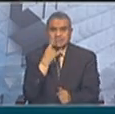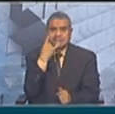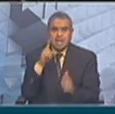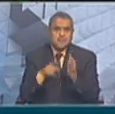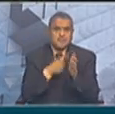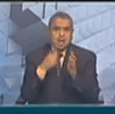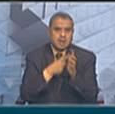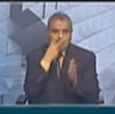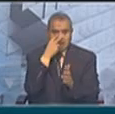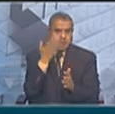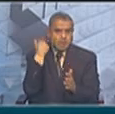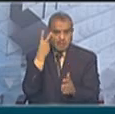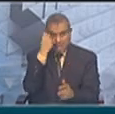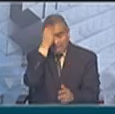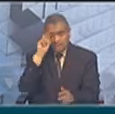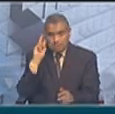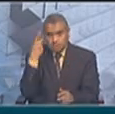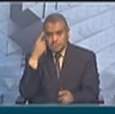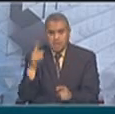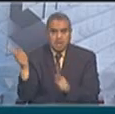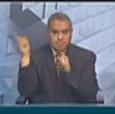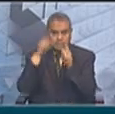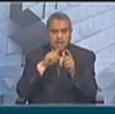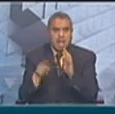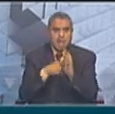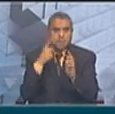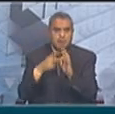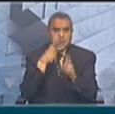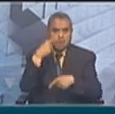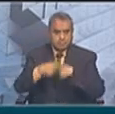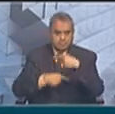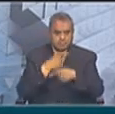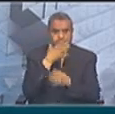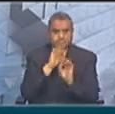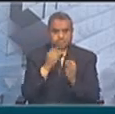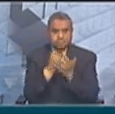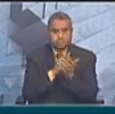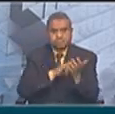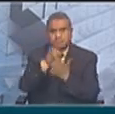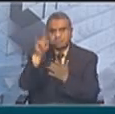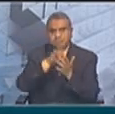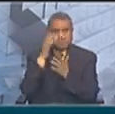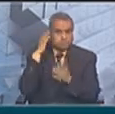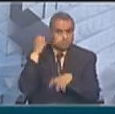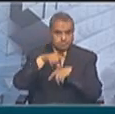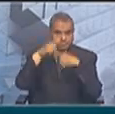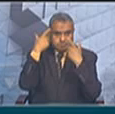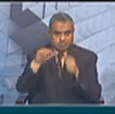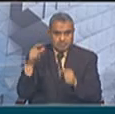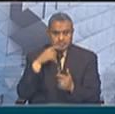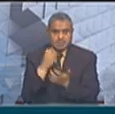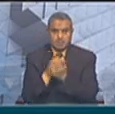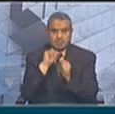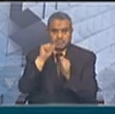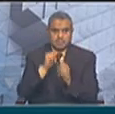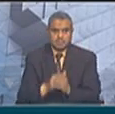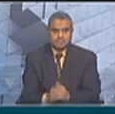الأقل منذ 2017 وفقا لمكتب أرشيف حوادث الطائرات ومقره جنيف.